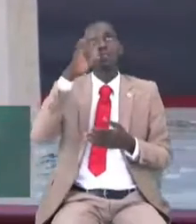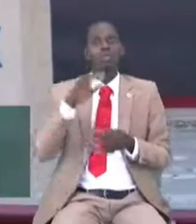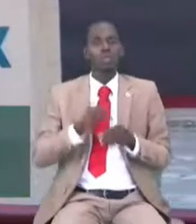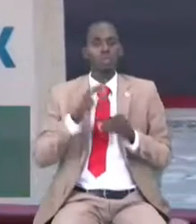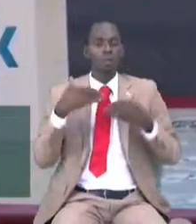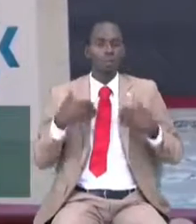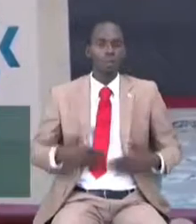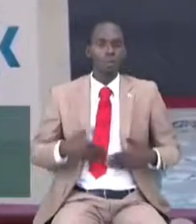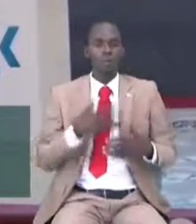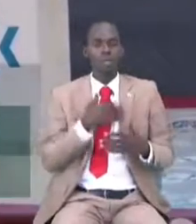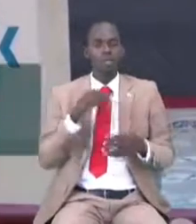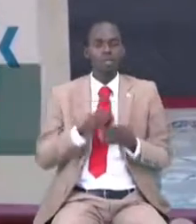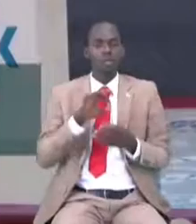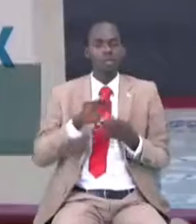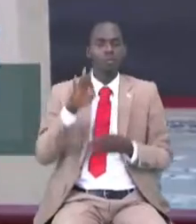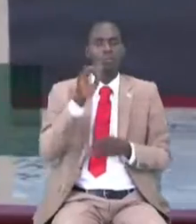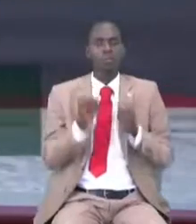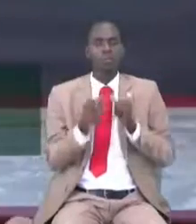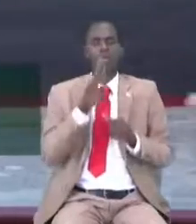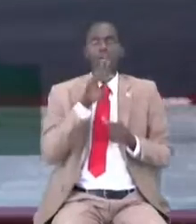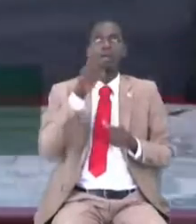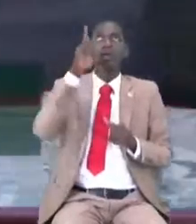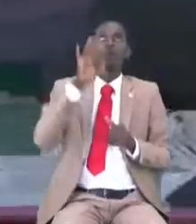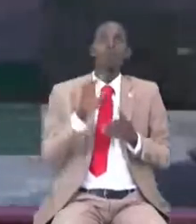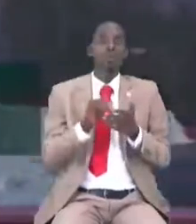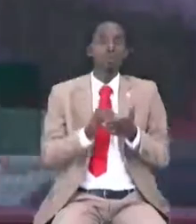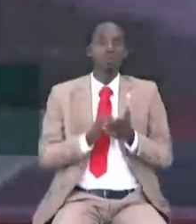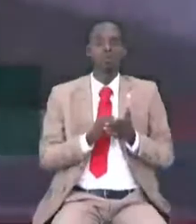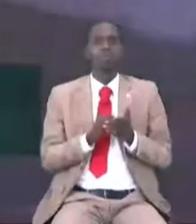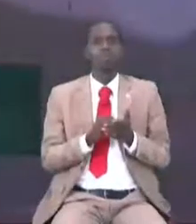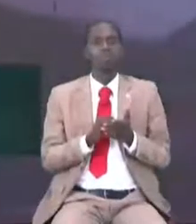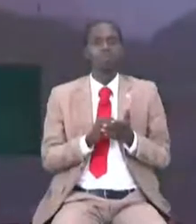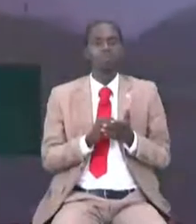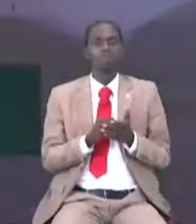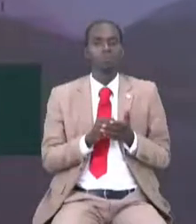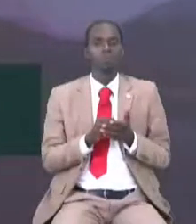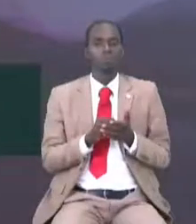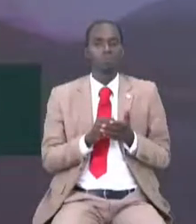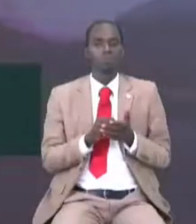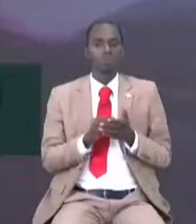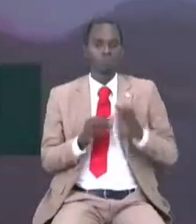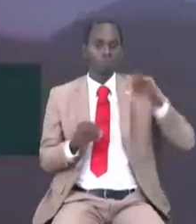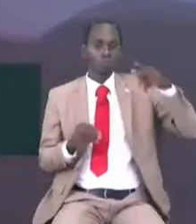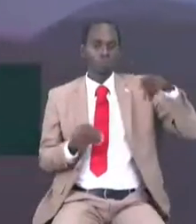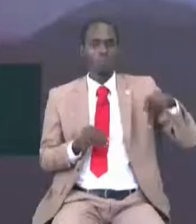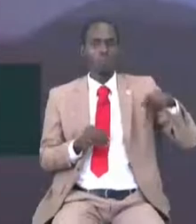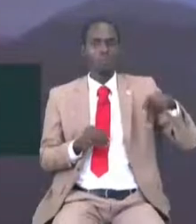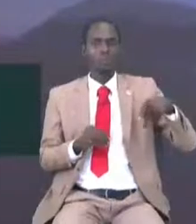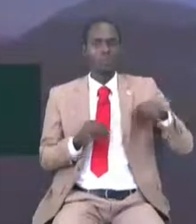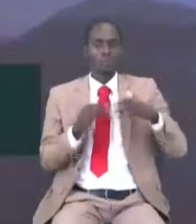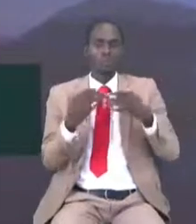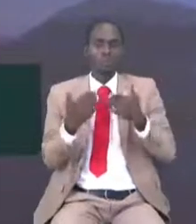puis, possédé par la paix de Christ. Vous êtes maintenant possédé de la paix de